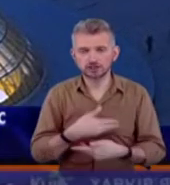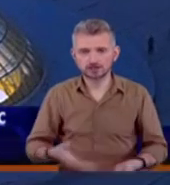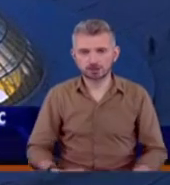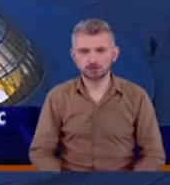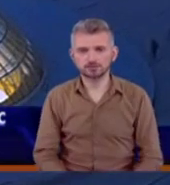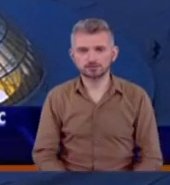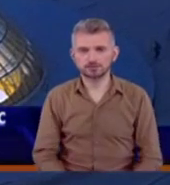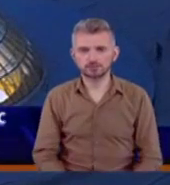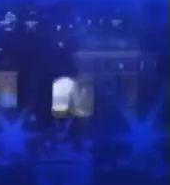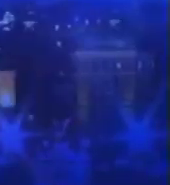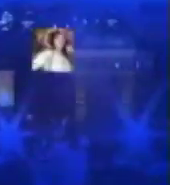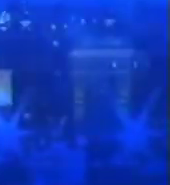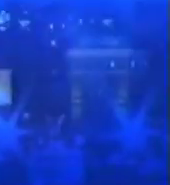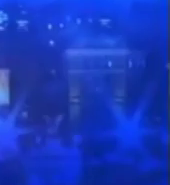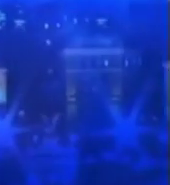нами.